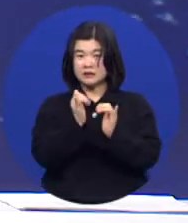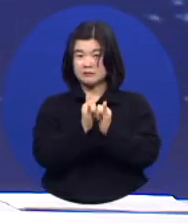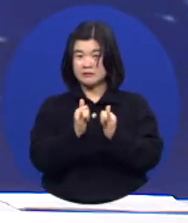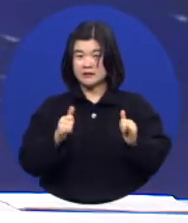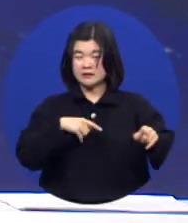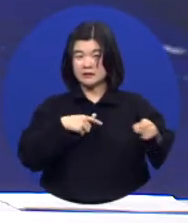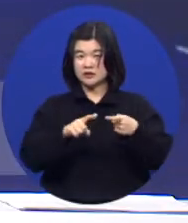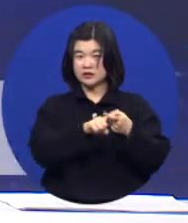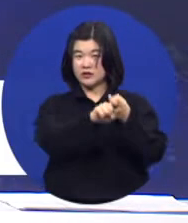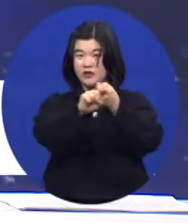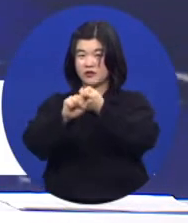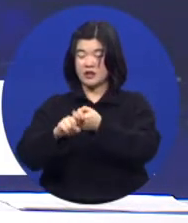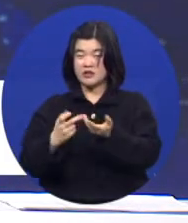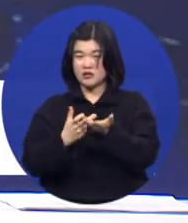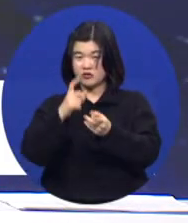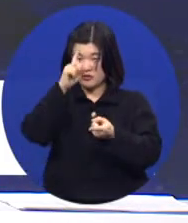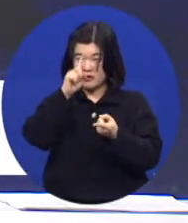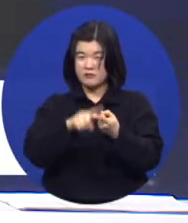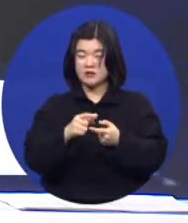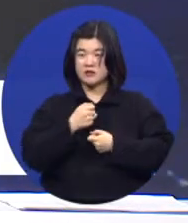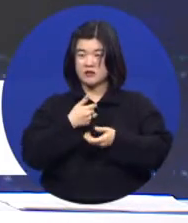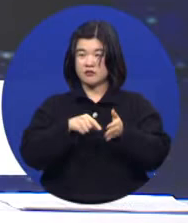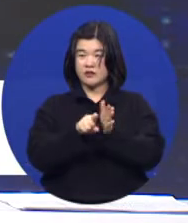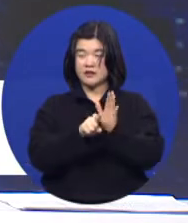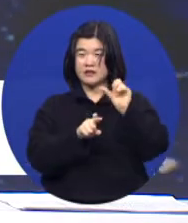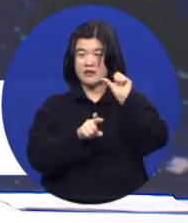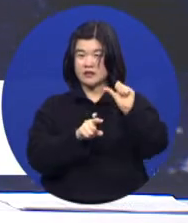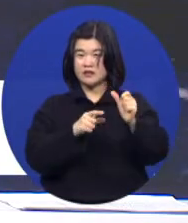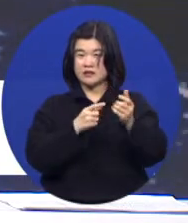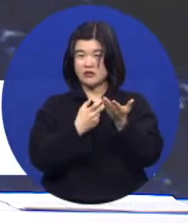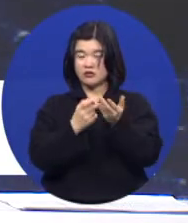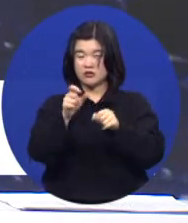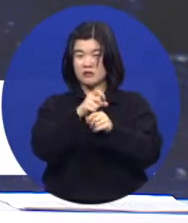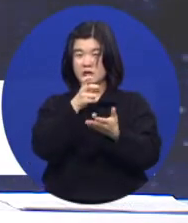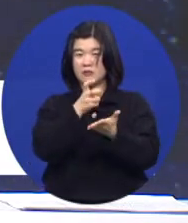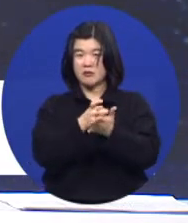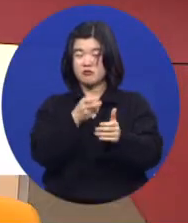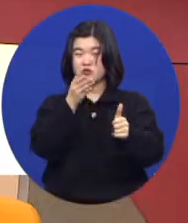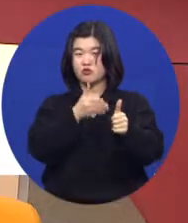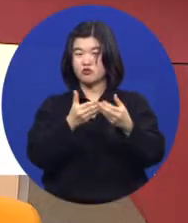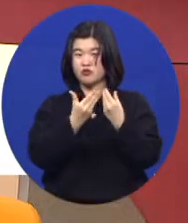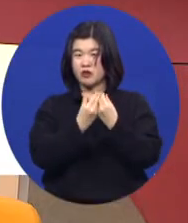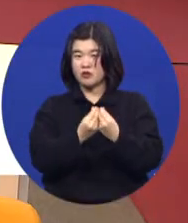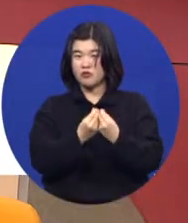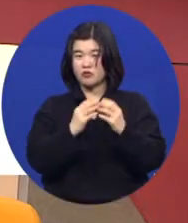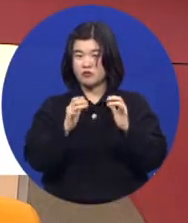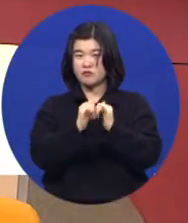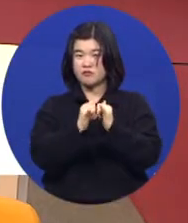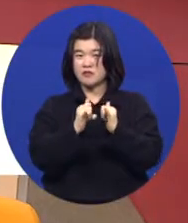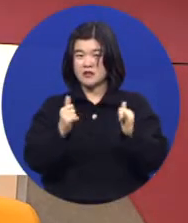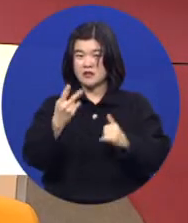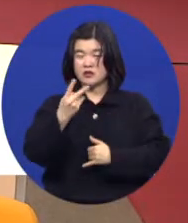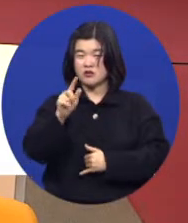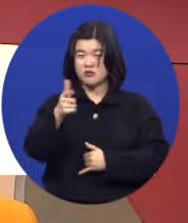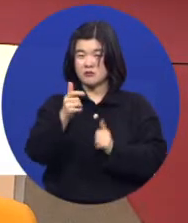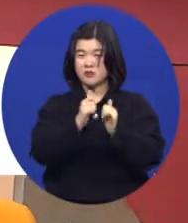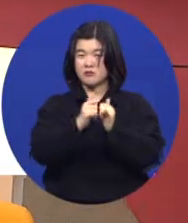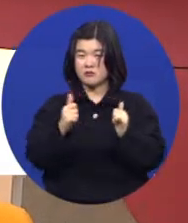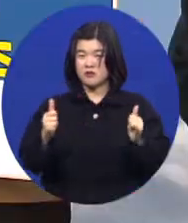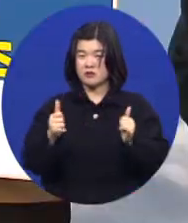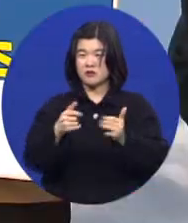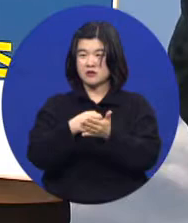시민정치연대 제주가치는 제주다움을 지키기 위한 5가지 제주특별법 개정요구사항에 대한 도민 2,600여 명의